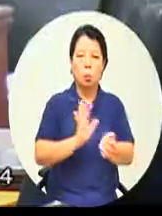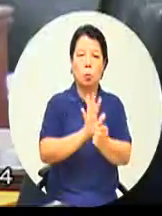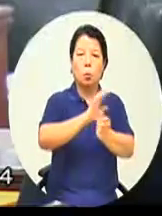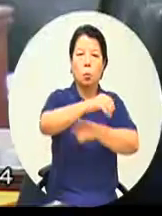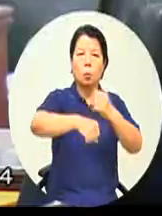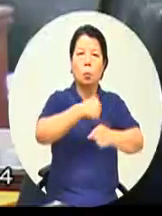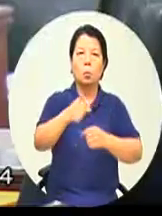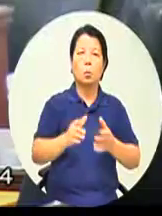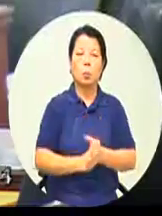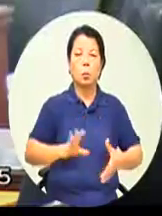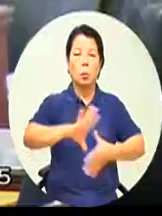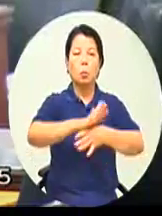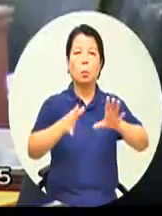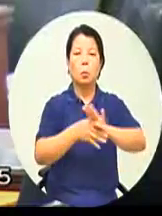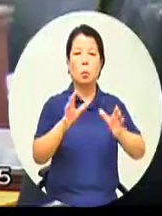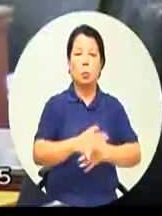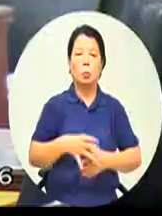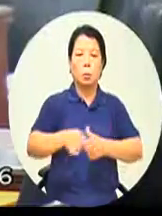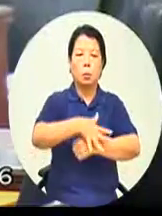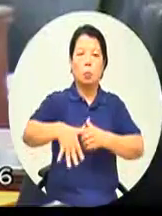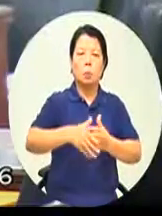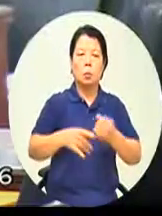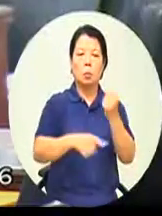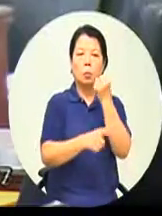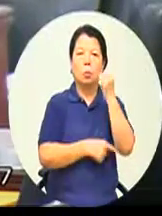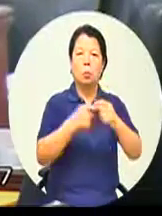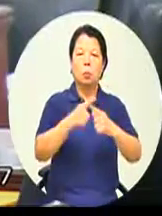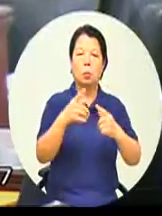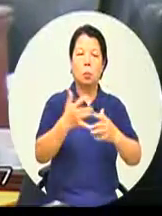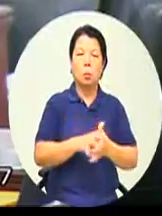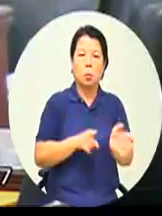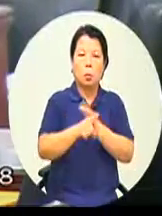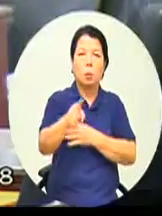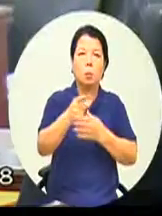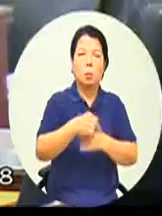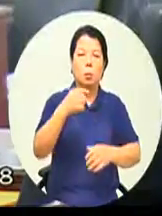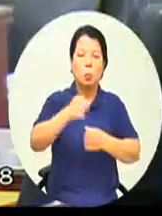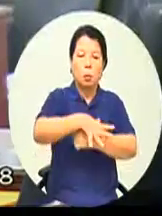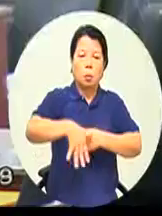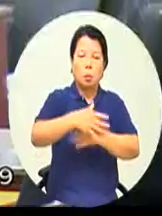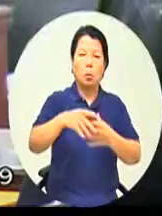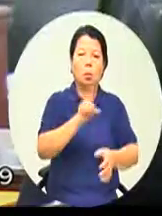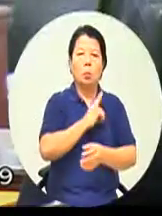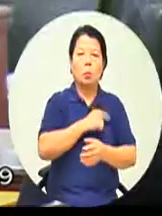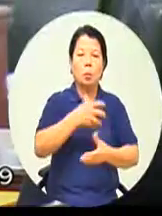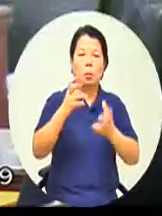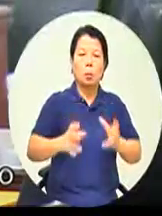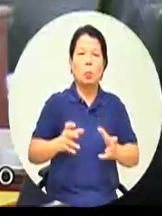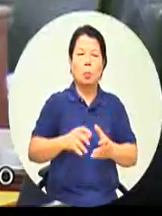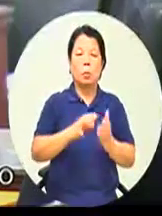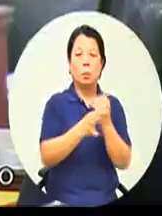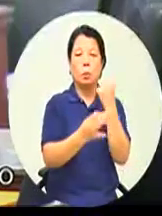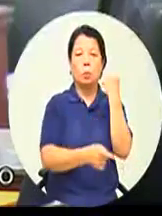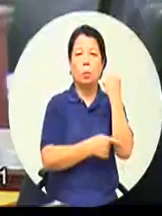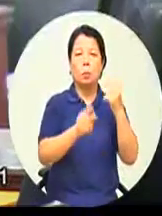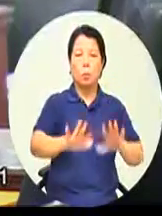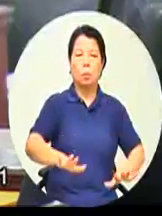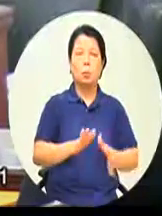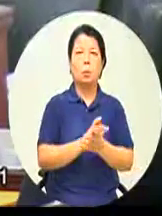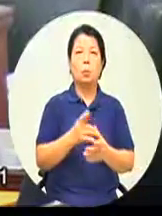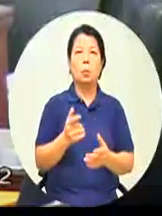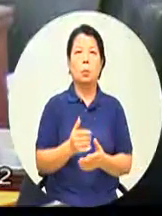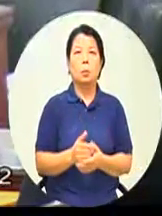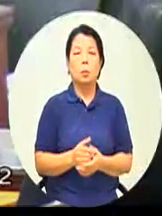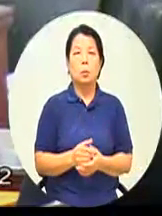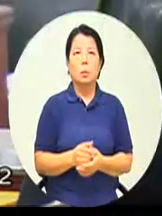个文化机构法人化，然后专职机构的这个自治条例。那我想要请教一下说，目前我们